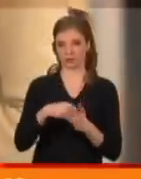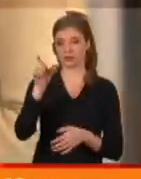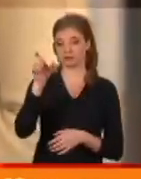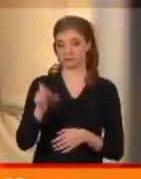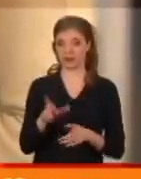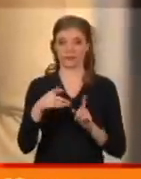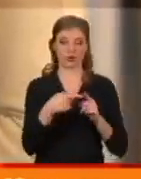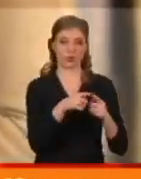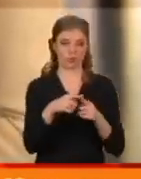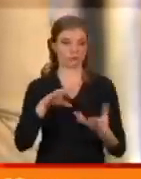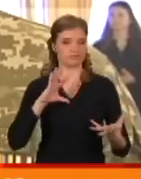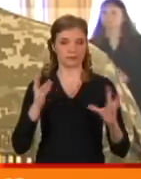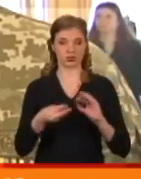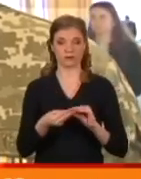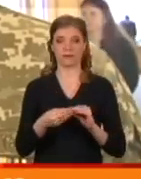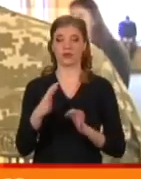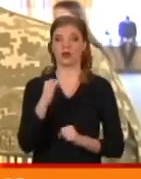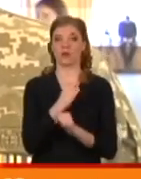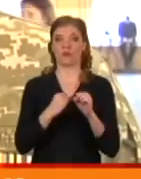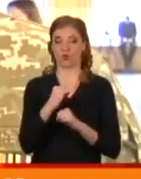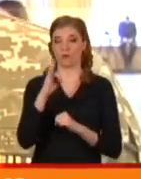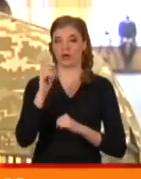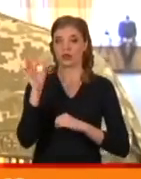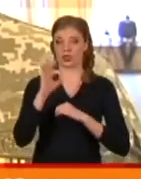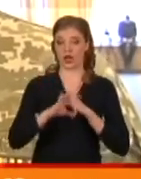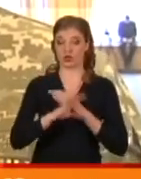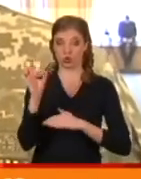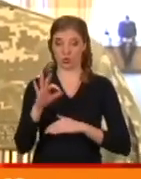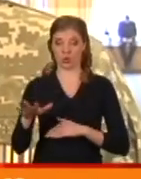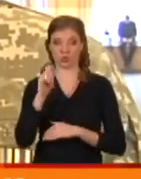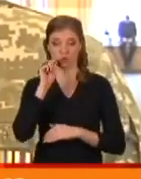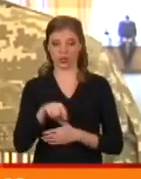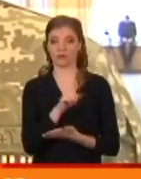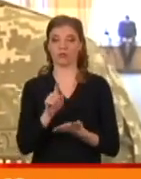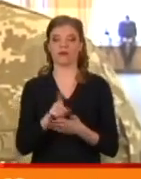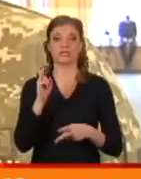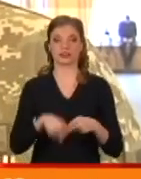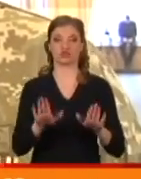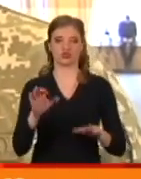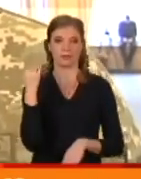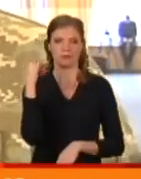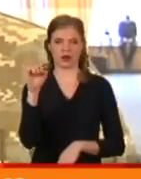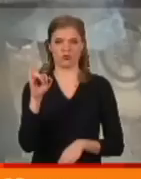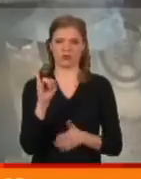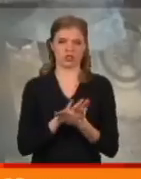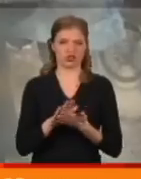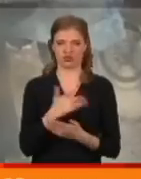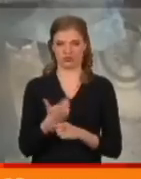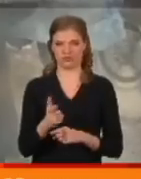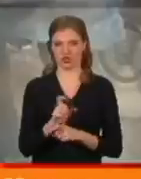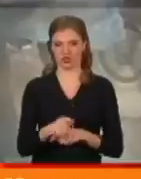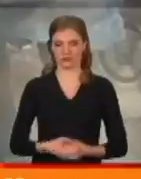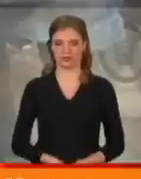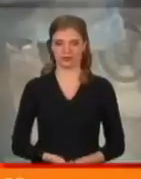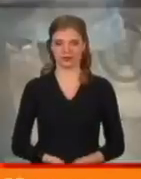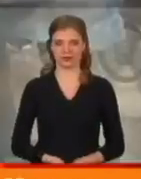В'ячеслав у кулуарах підсумовує. Боротьба на сході України за нашу незалежність повинна закінчитися тільки перемогою і нічим більше.